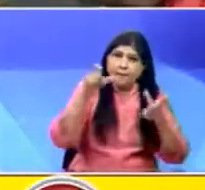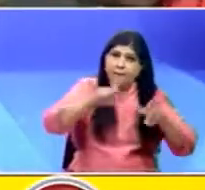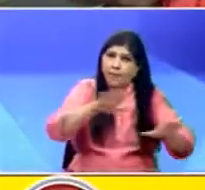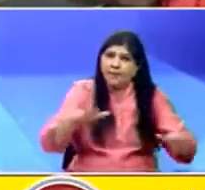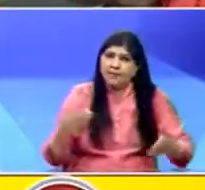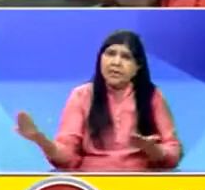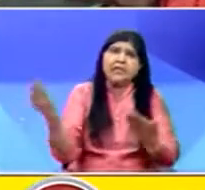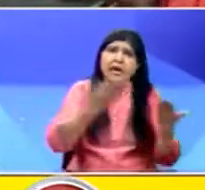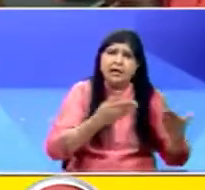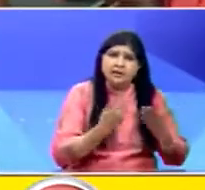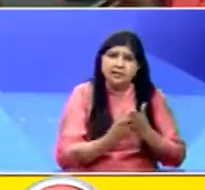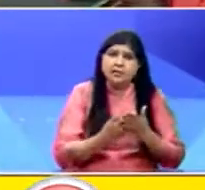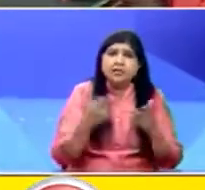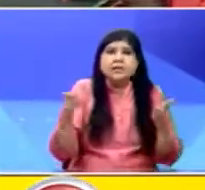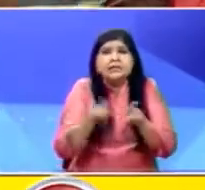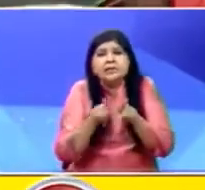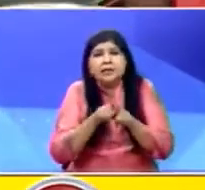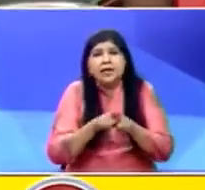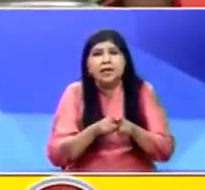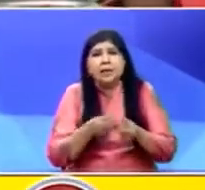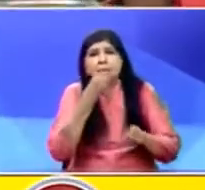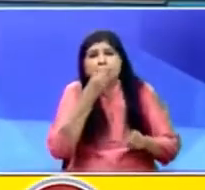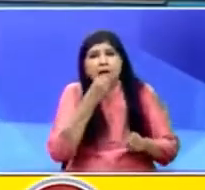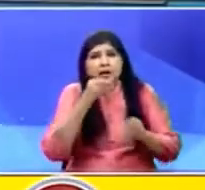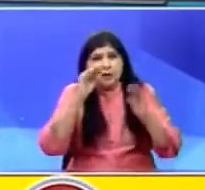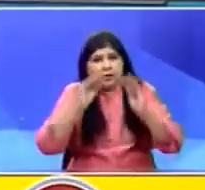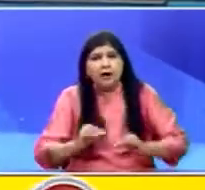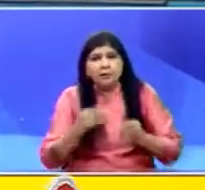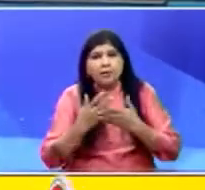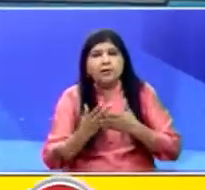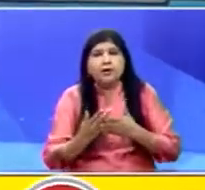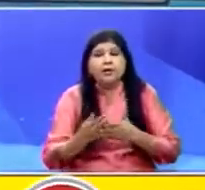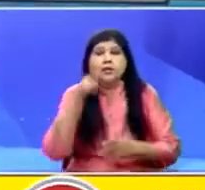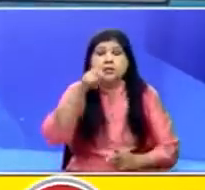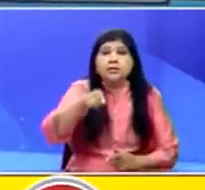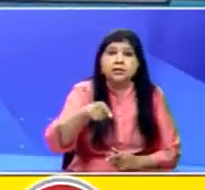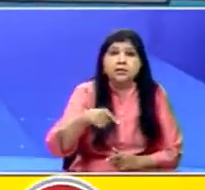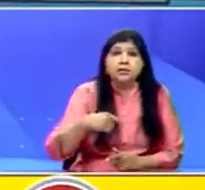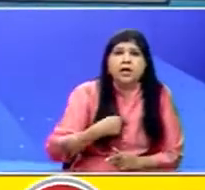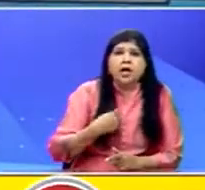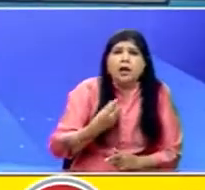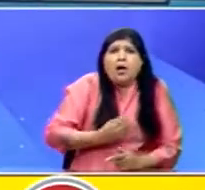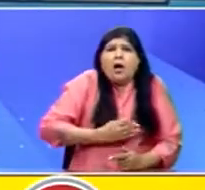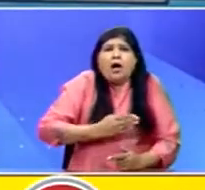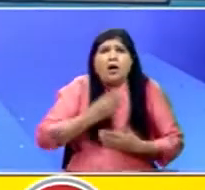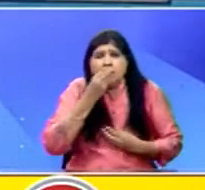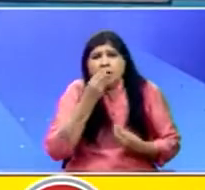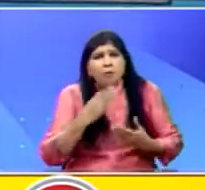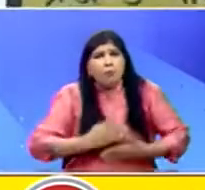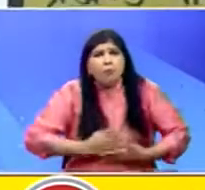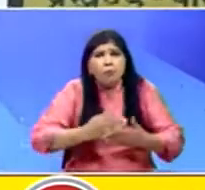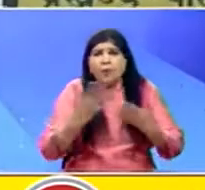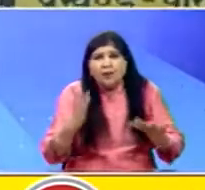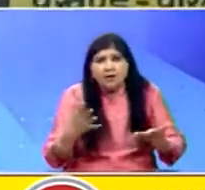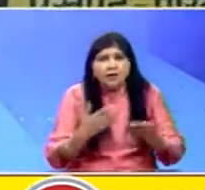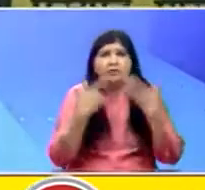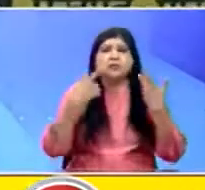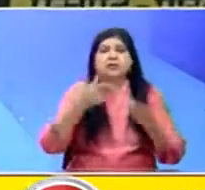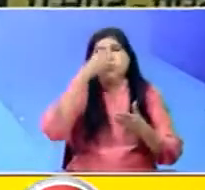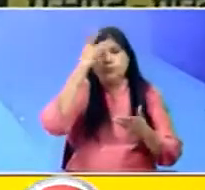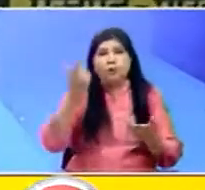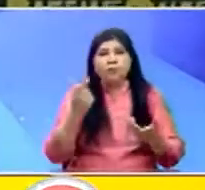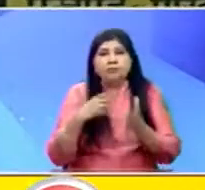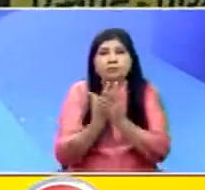ही कुपोषण भी कम हुआ है। कुपोषण के प्रति जागरूकता बढ़ाने के लिए एक यूनिक